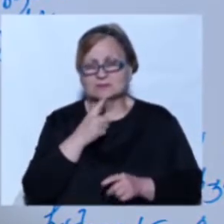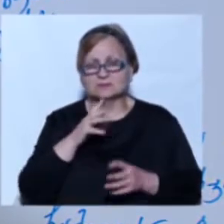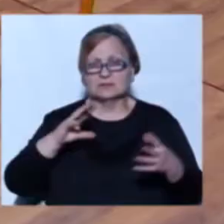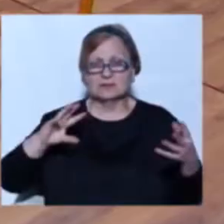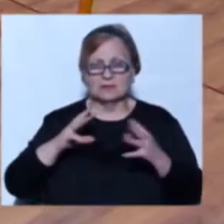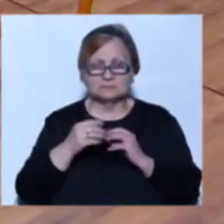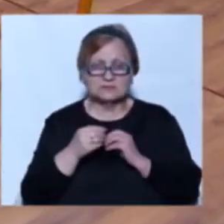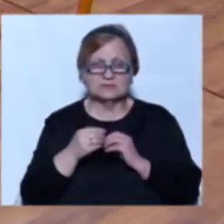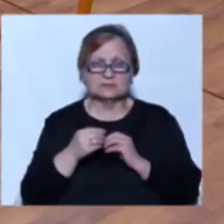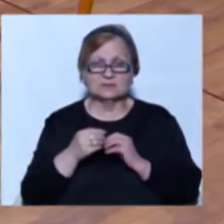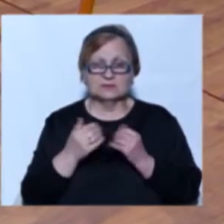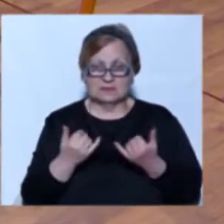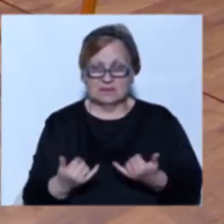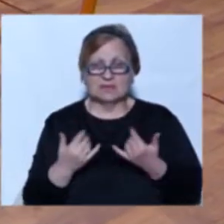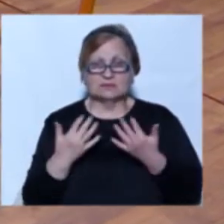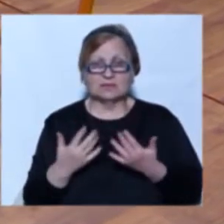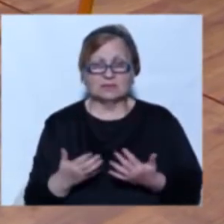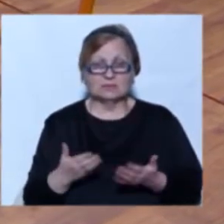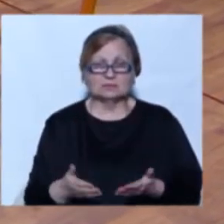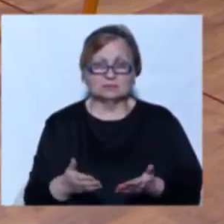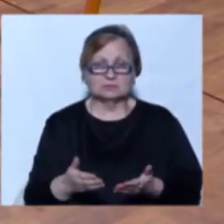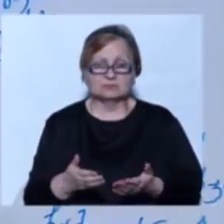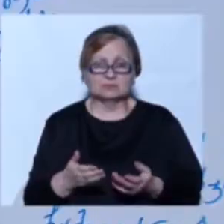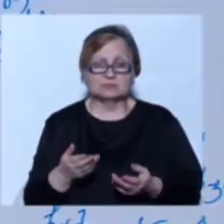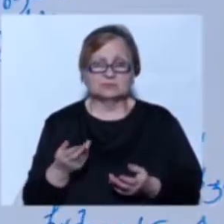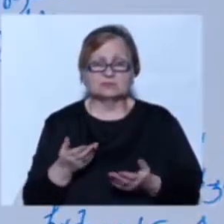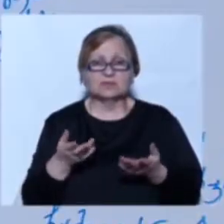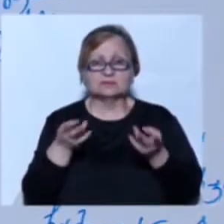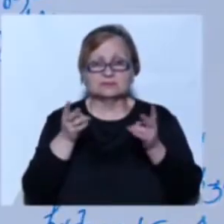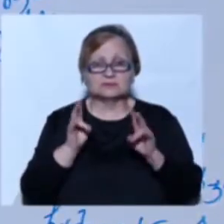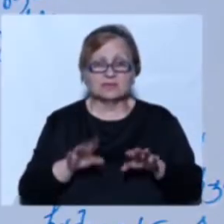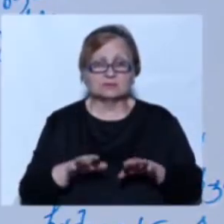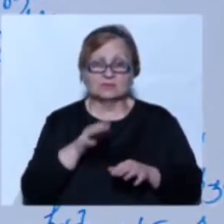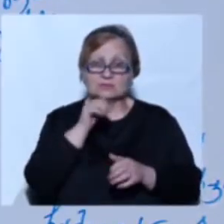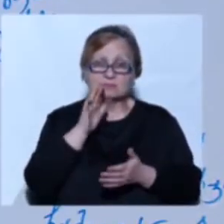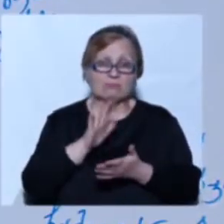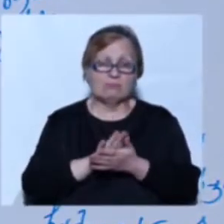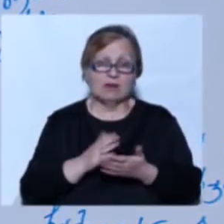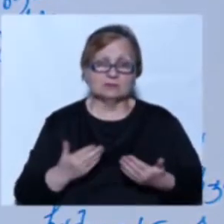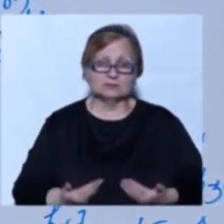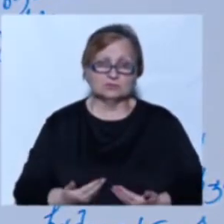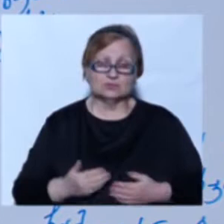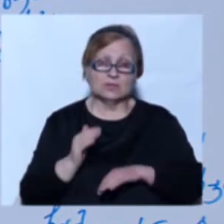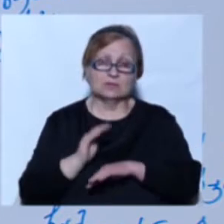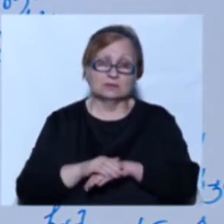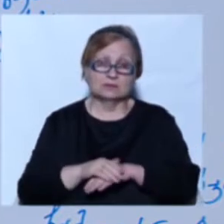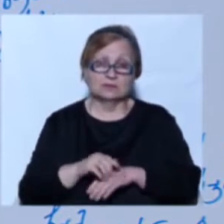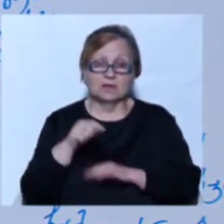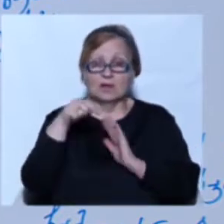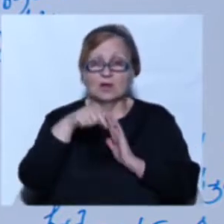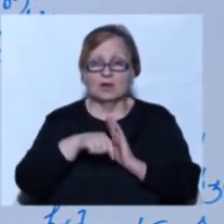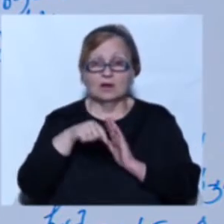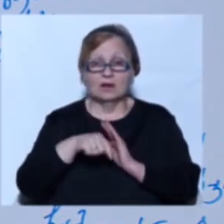გაამთლიანოს თანამედროვეობასთან და დატოვოს როგორც მარად ცოცხალი ფაქტი, როგორც ამ